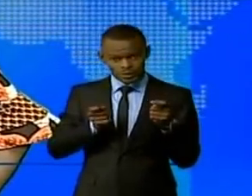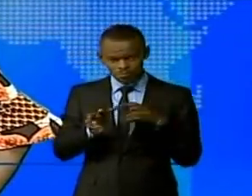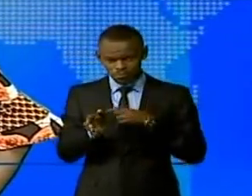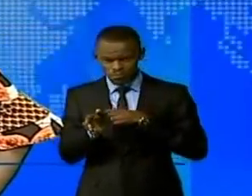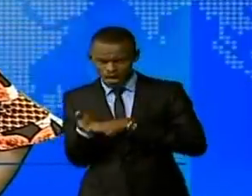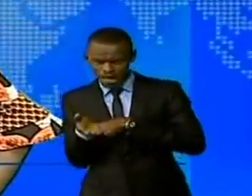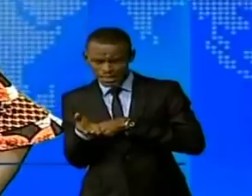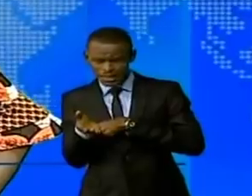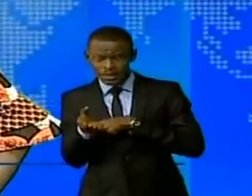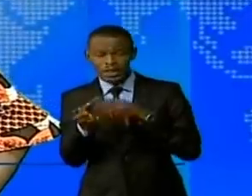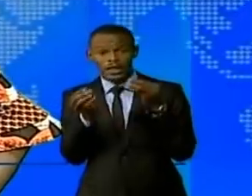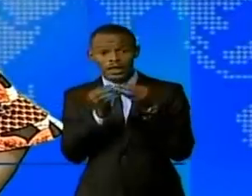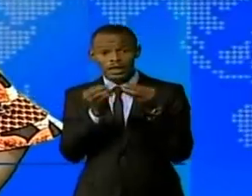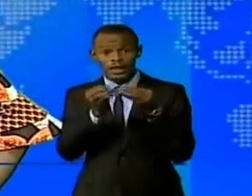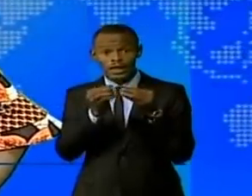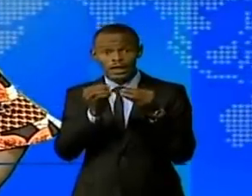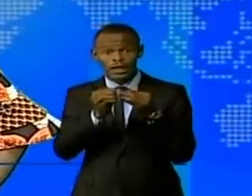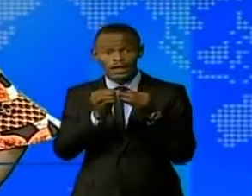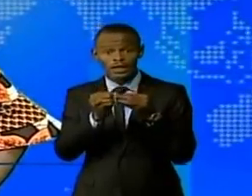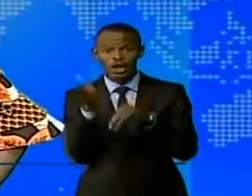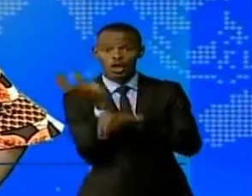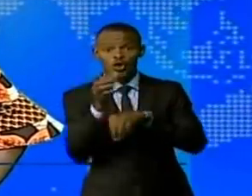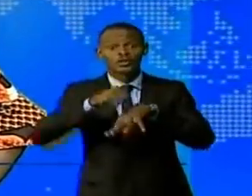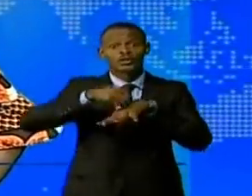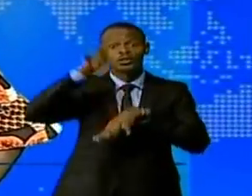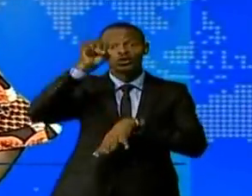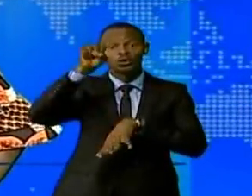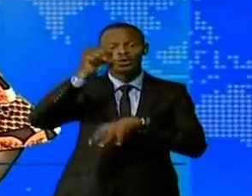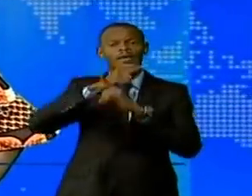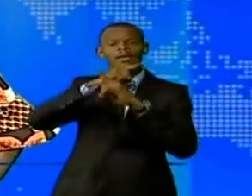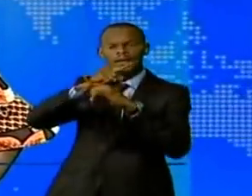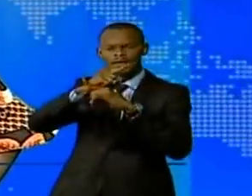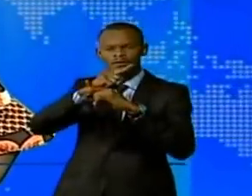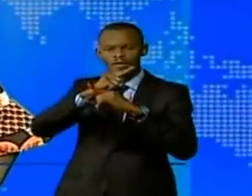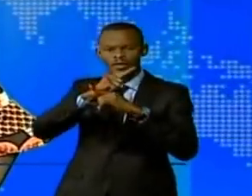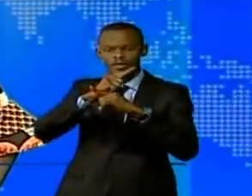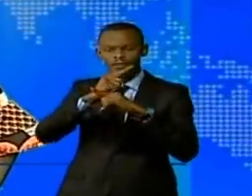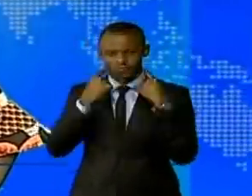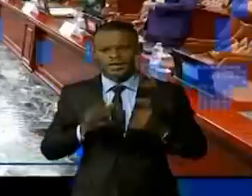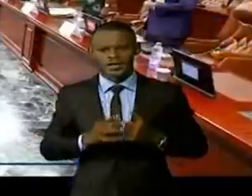Conseil supérieur de la défense. Le commentaire avec la presse présidentielle.